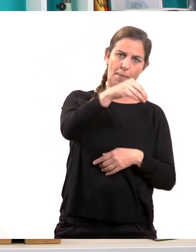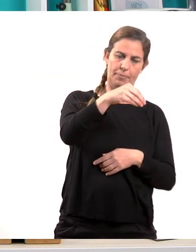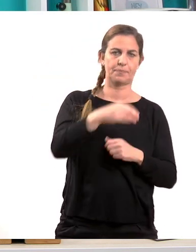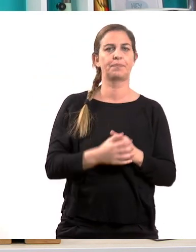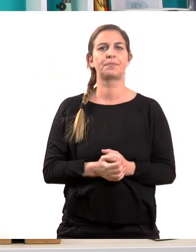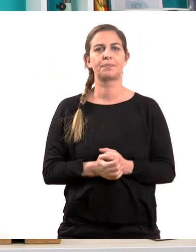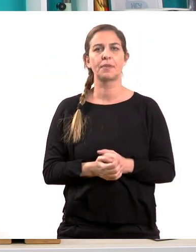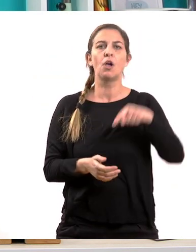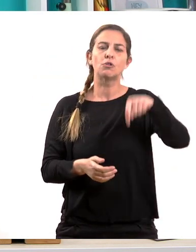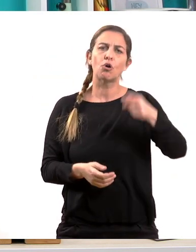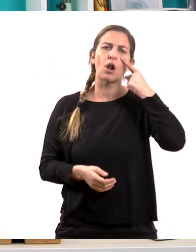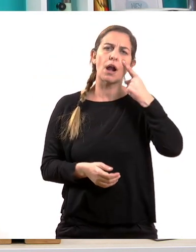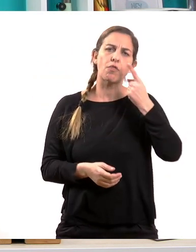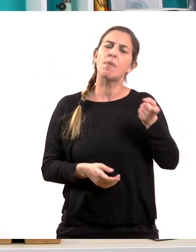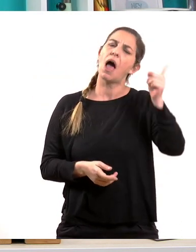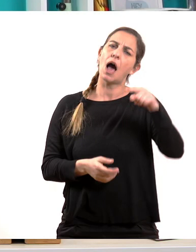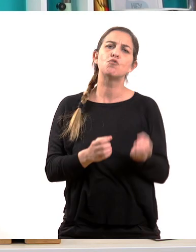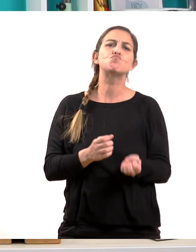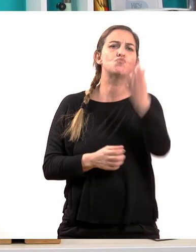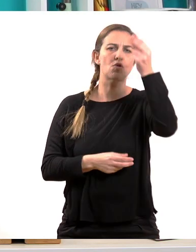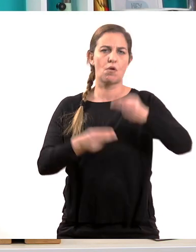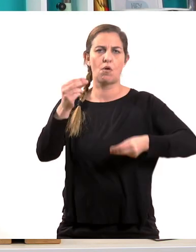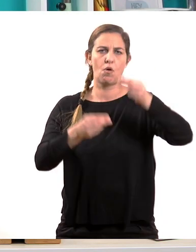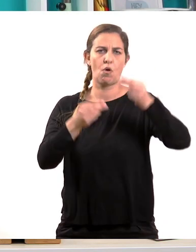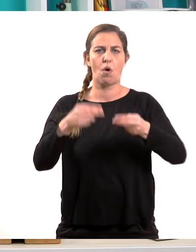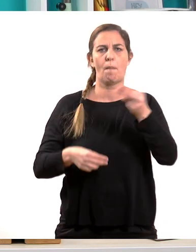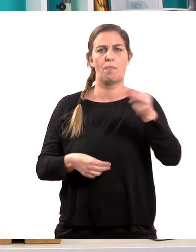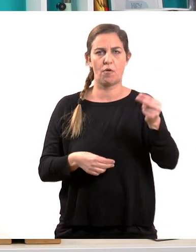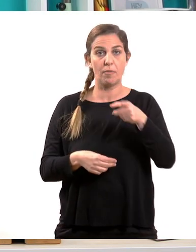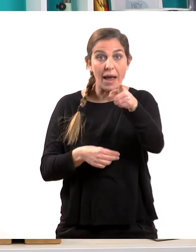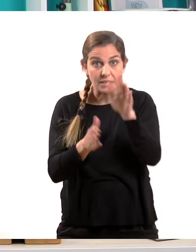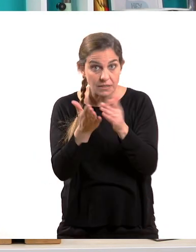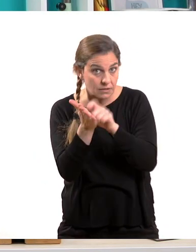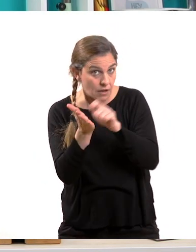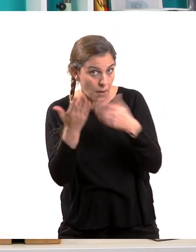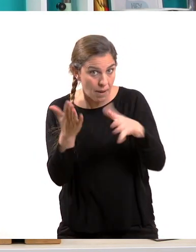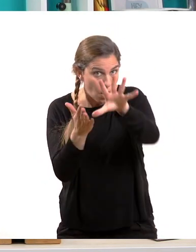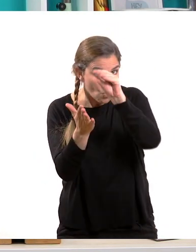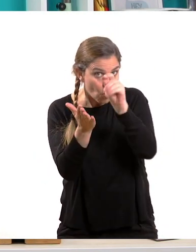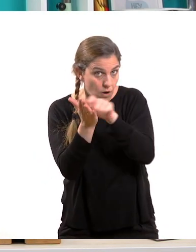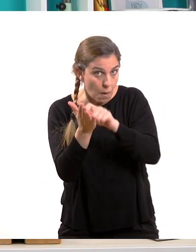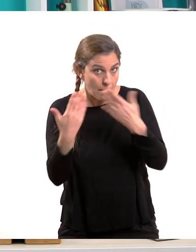Για να πάμε να δούμε άλλο ένα πρόβλημα. Το σημειώσατε στο βιβλίο σας? Το γράψατε?